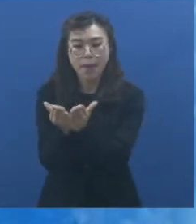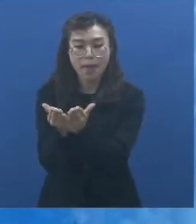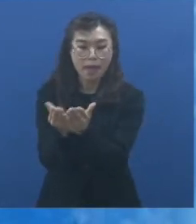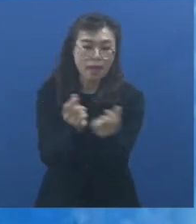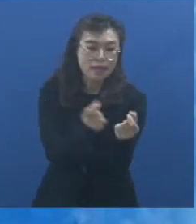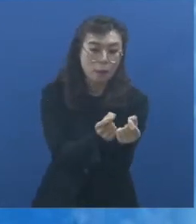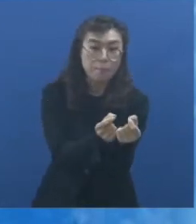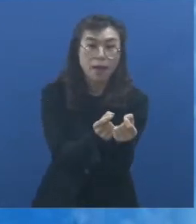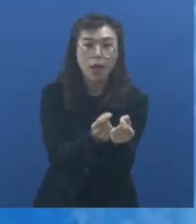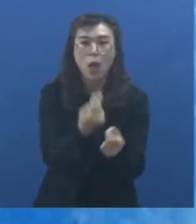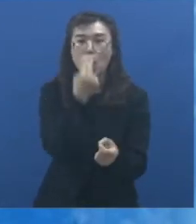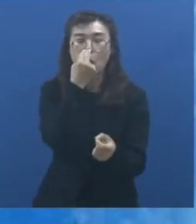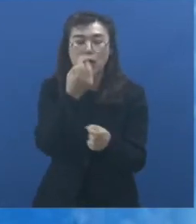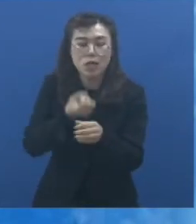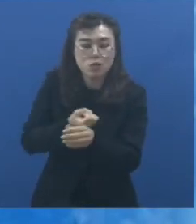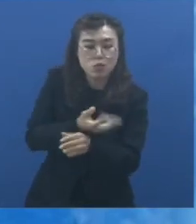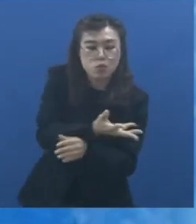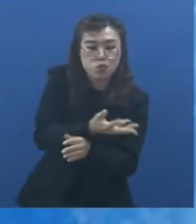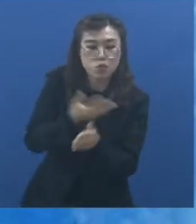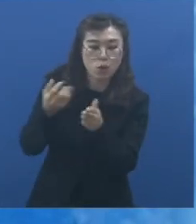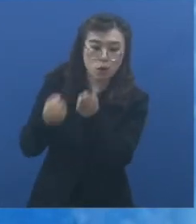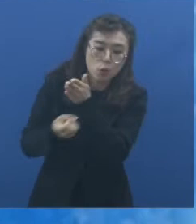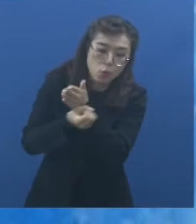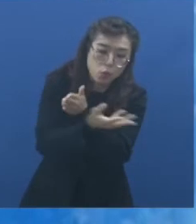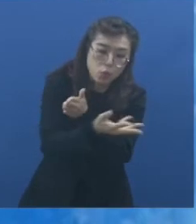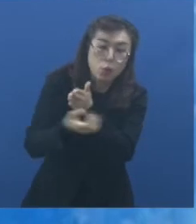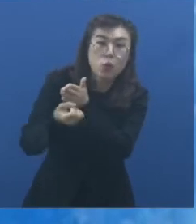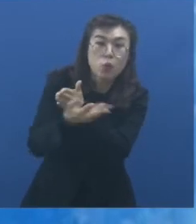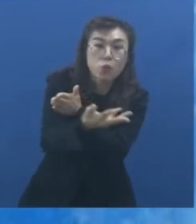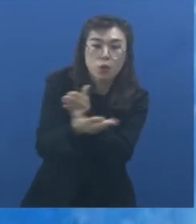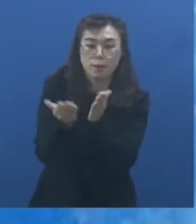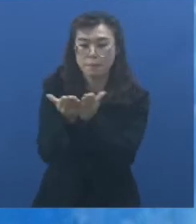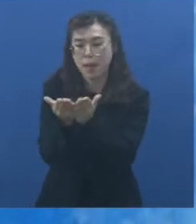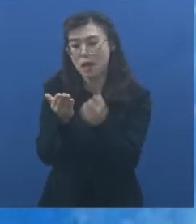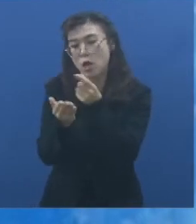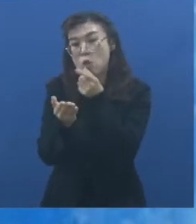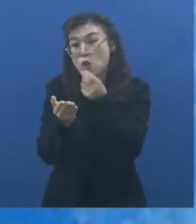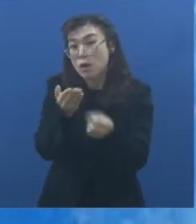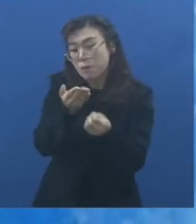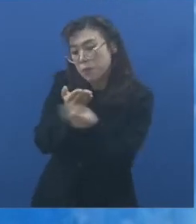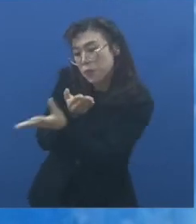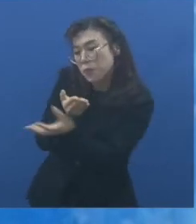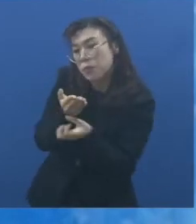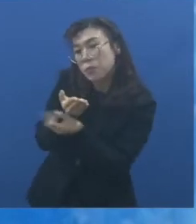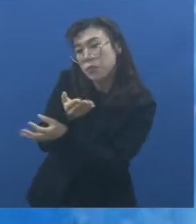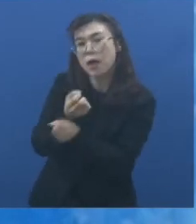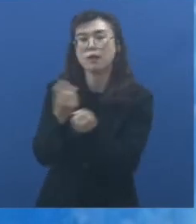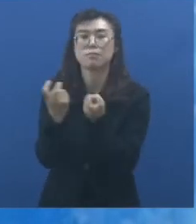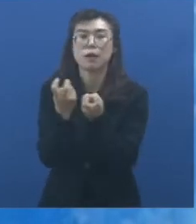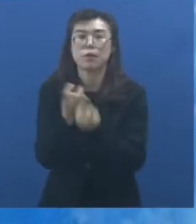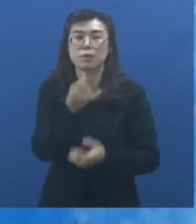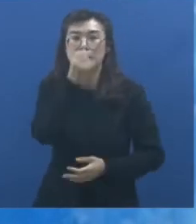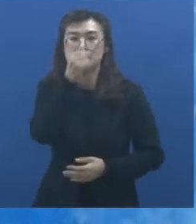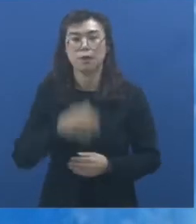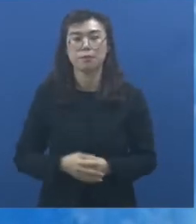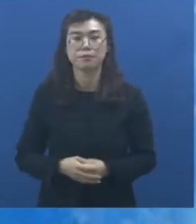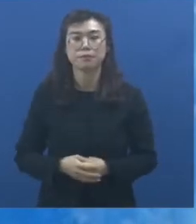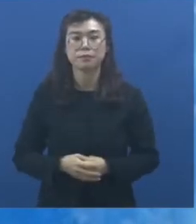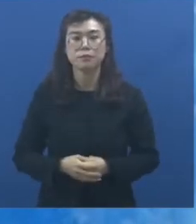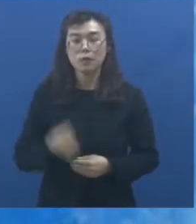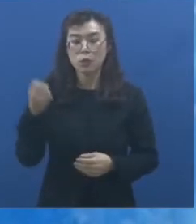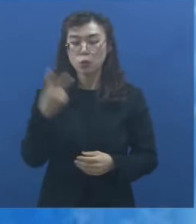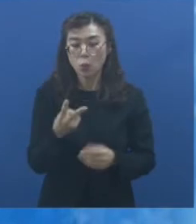공기가 나오게 되어 있거든요 그래서 공기들이 나와서 옆에 얼음 조각에 잘 안보게 하도록 하고 그리고 또 배가 앞으로 나가면서